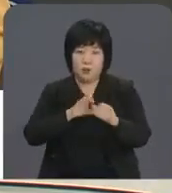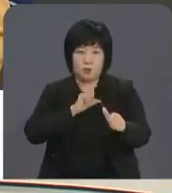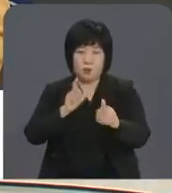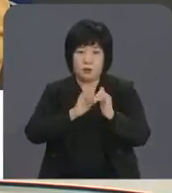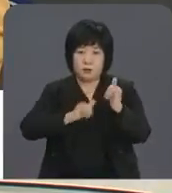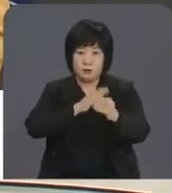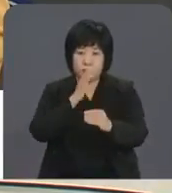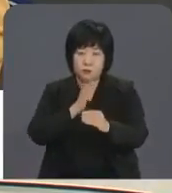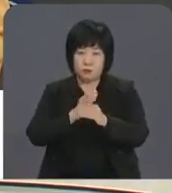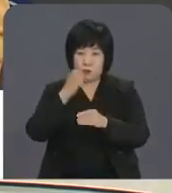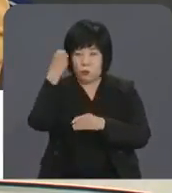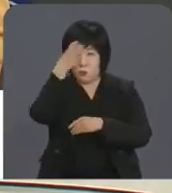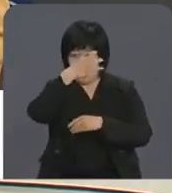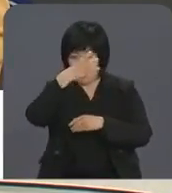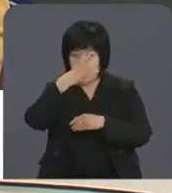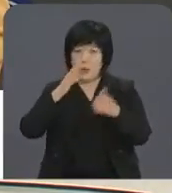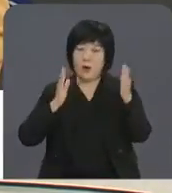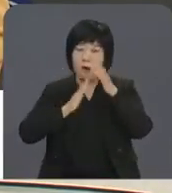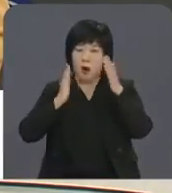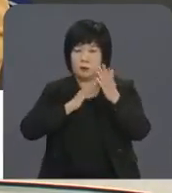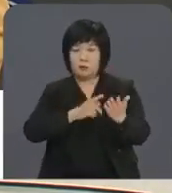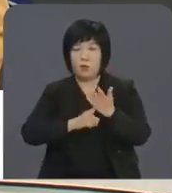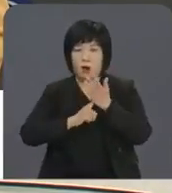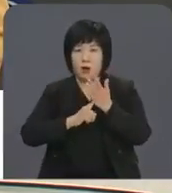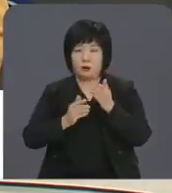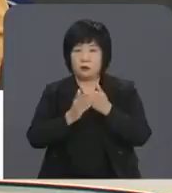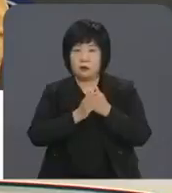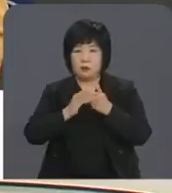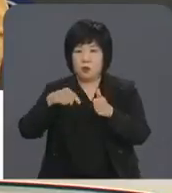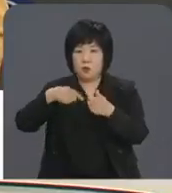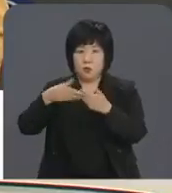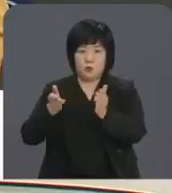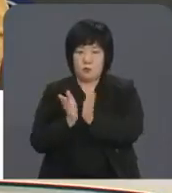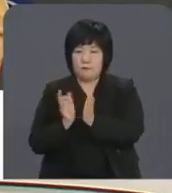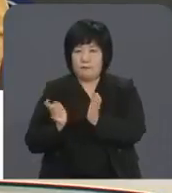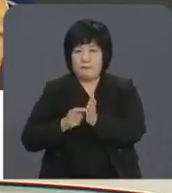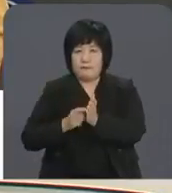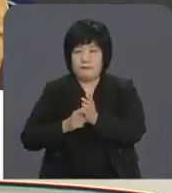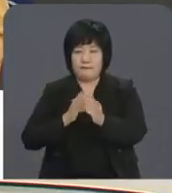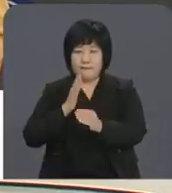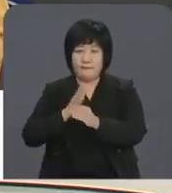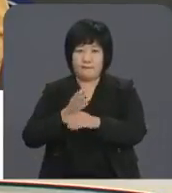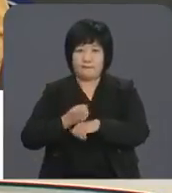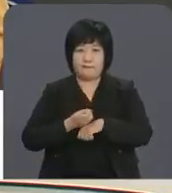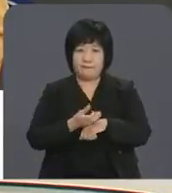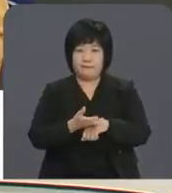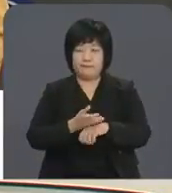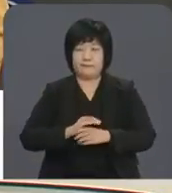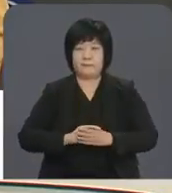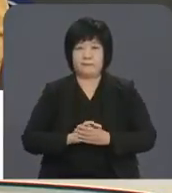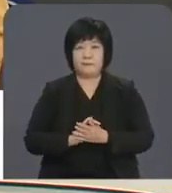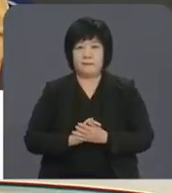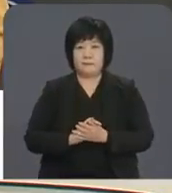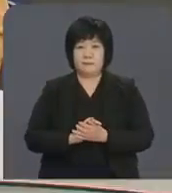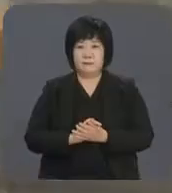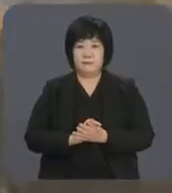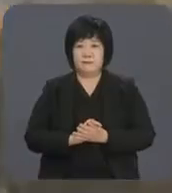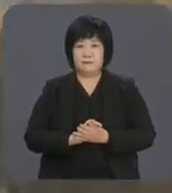저중에 는 고등학교 3학년 수험생도 나타나 교육당국과 집이 장이 걸렸습니다 강예슬 기자가 보도합니다